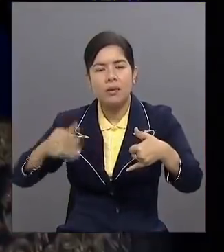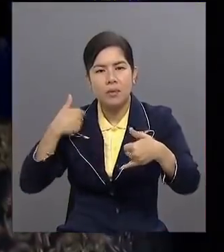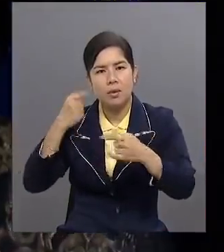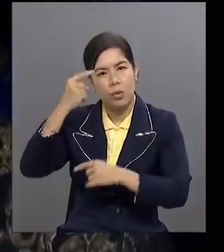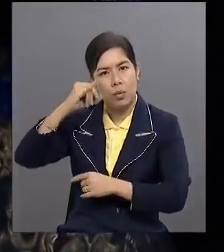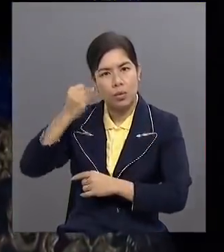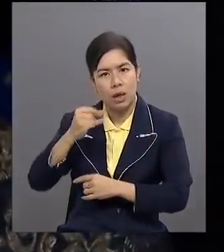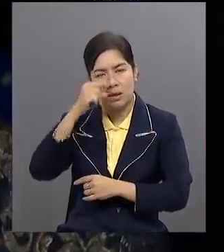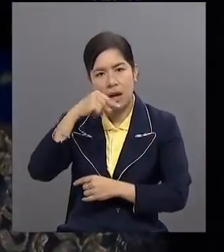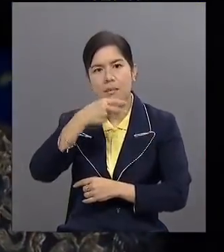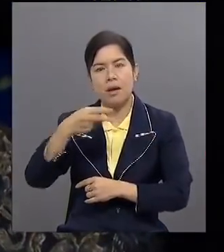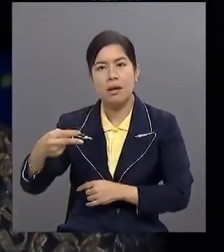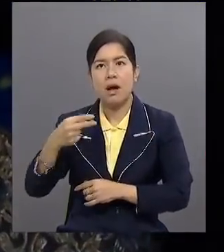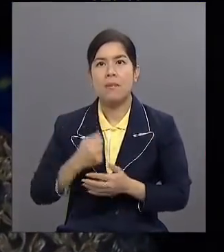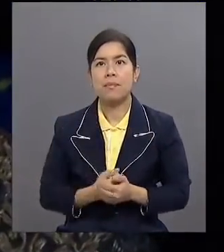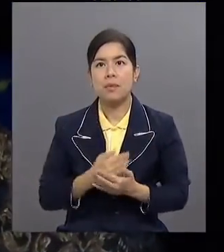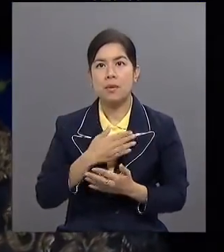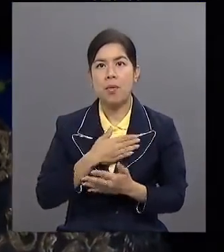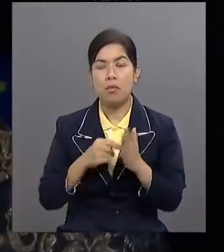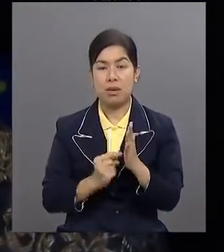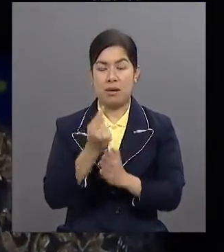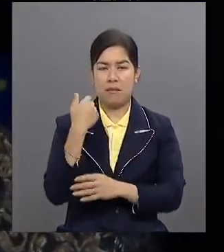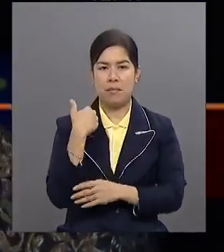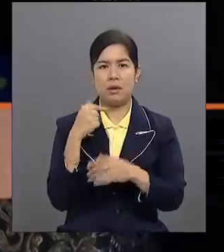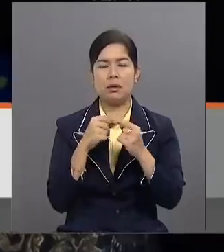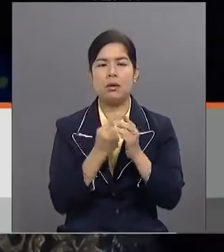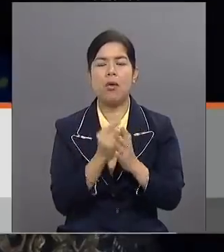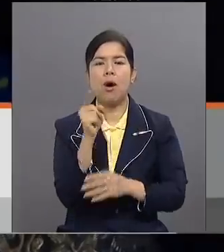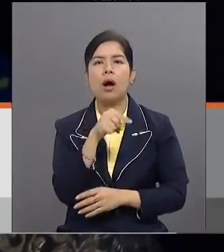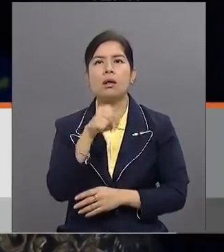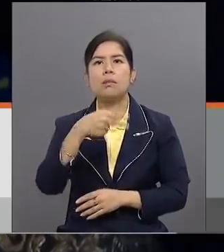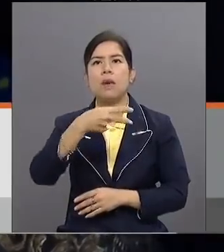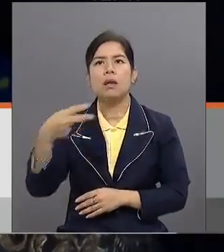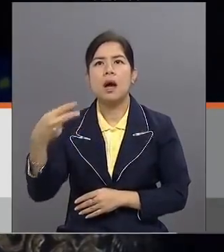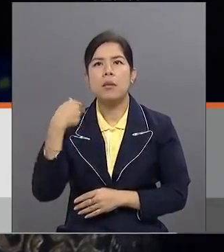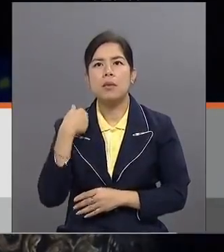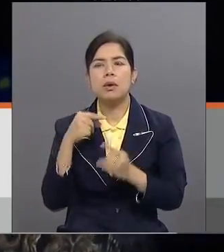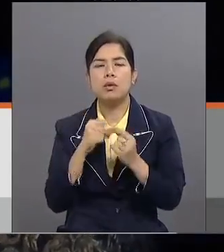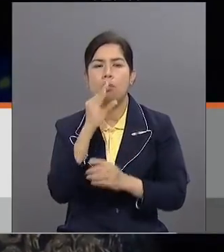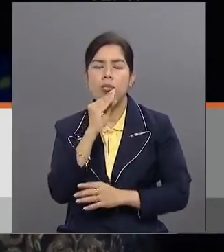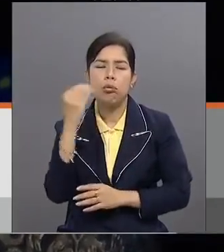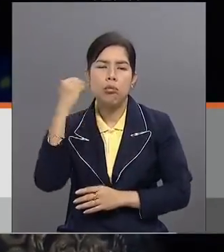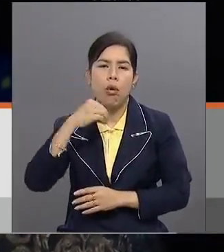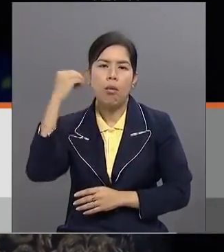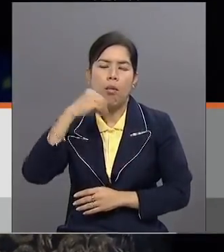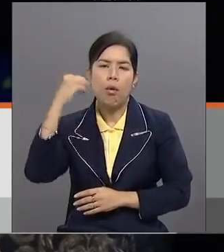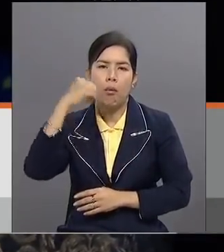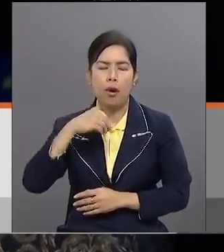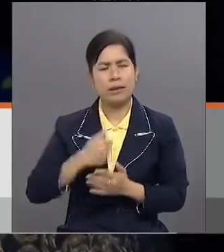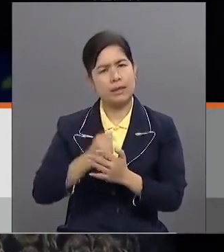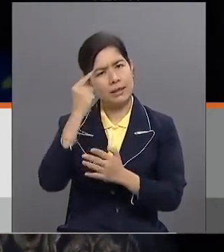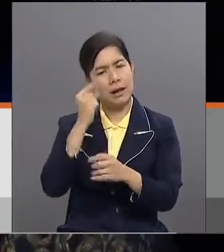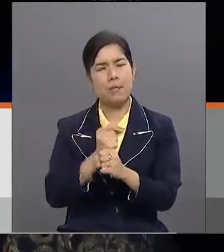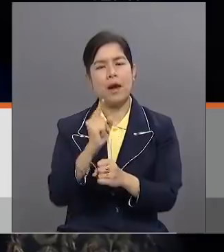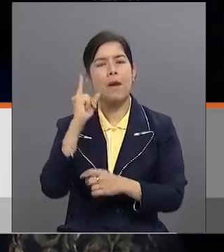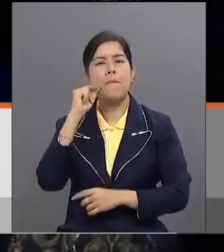ผมร้องเพลงอังกฤษเยอะเกินไปช่วงแรกๆแล้วก็กลายเป็นว่าผมพูดไทยไม่ชัดแล้วพูดอังกฤษชัดกว่าแม่ก็เลยหันมาให้ร้องเพลง